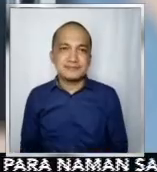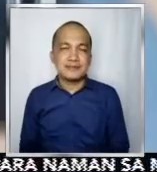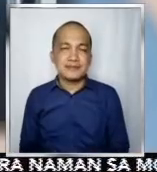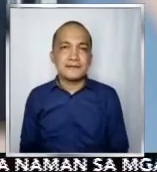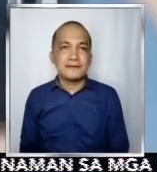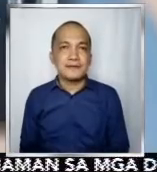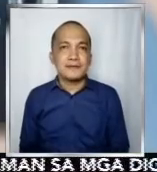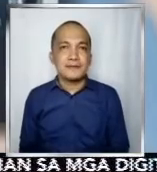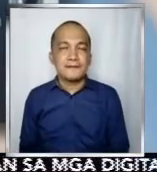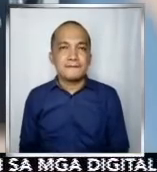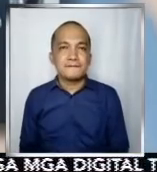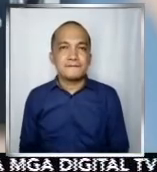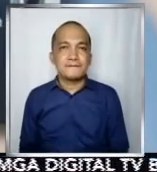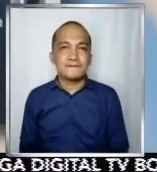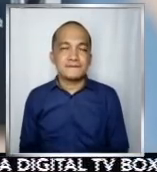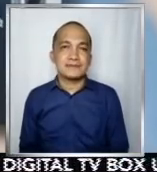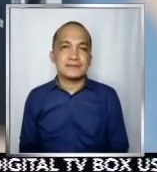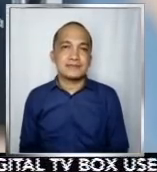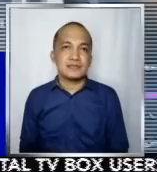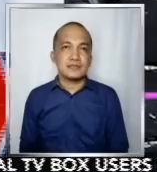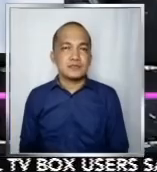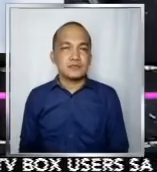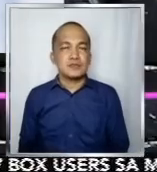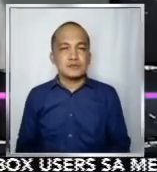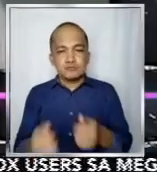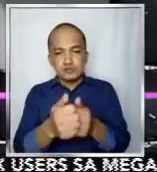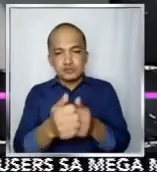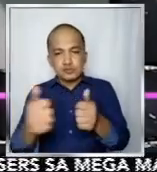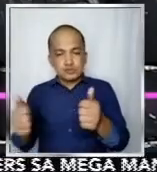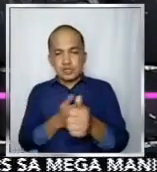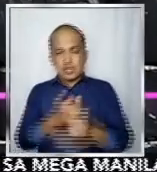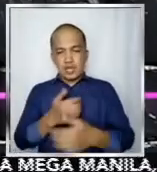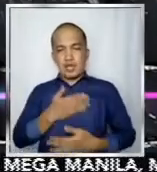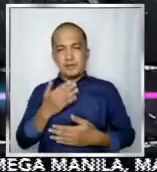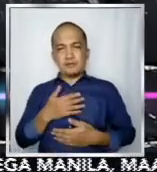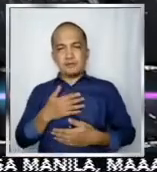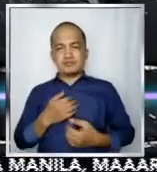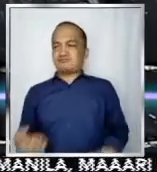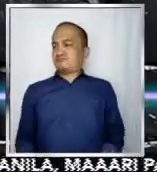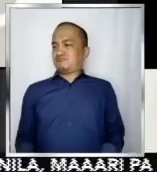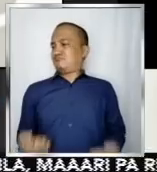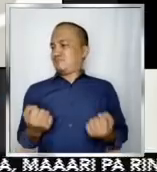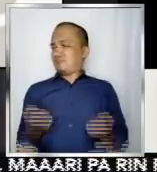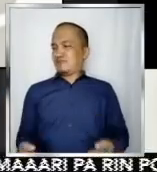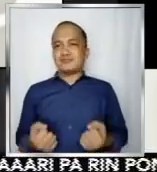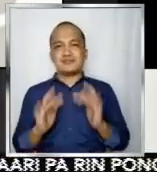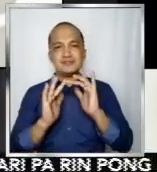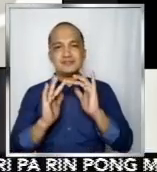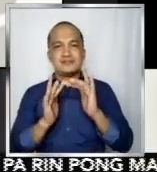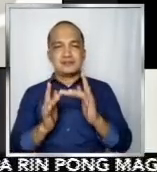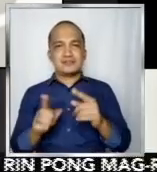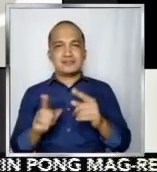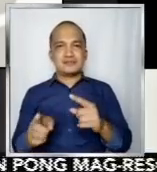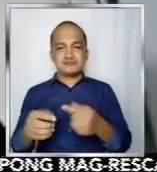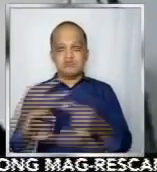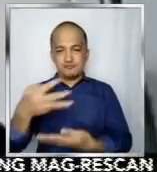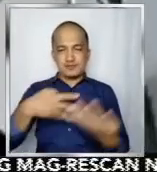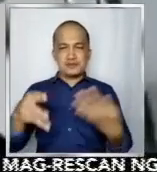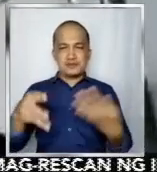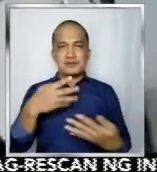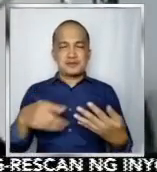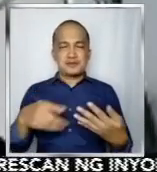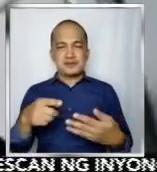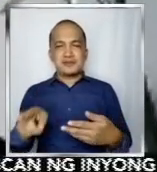Sa likod ng masasayang post sa social media at mga online bonding with pare Kuis at descendants of the Sun cast,